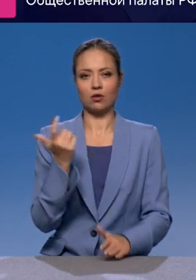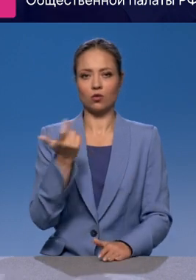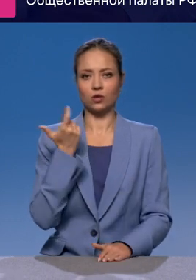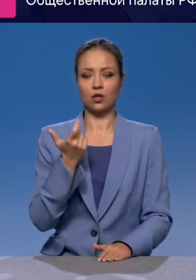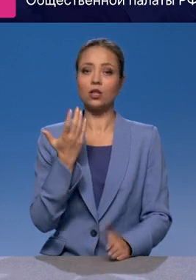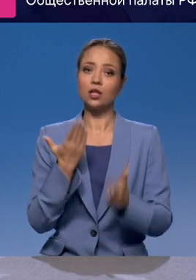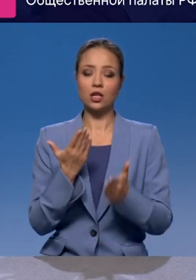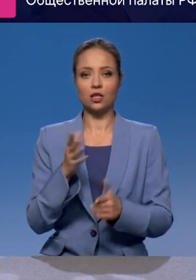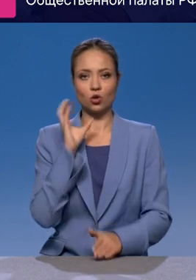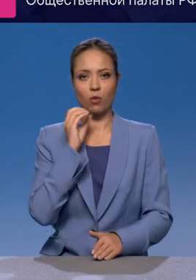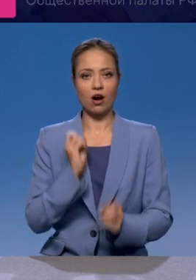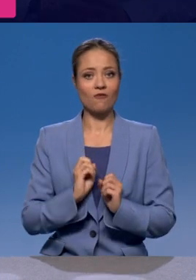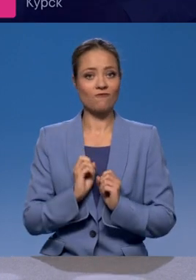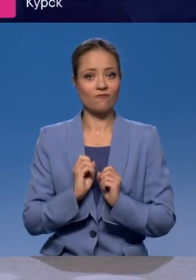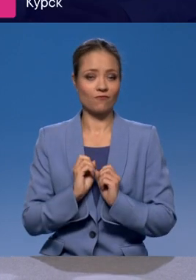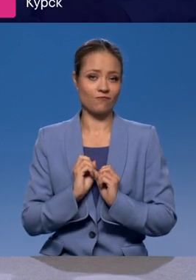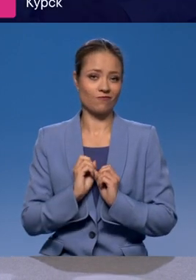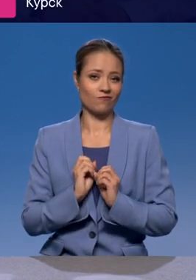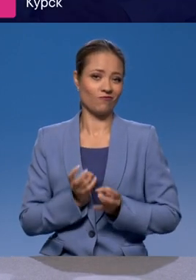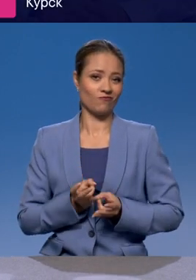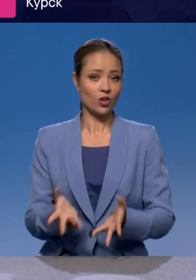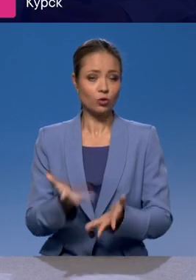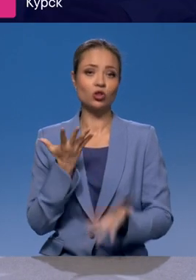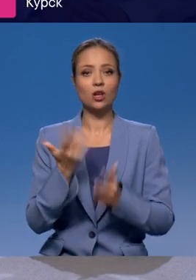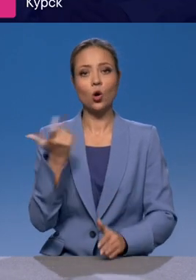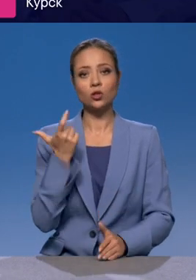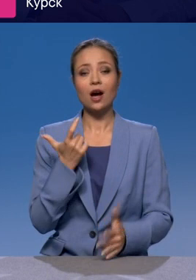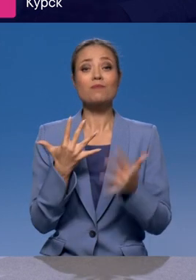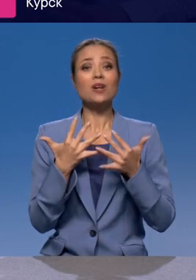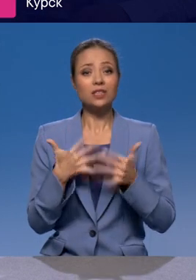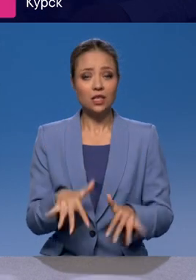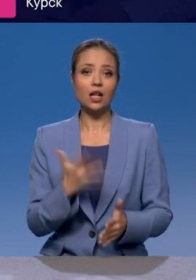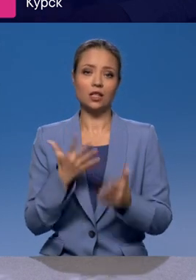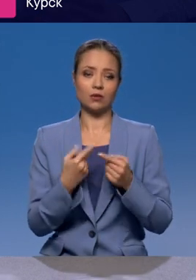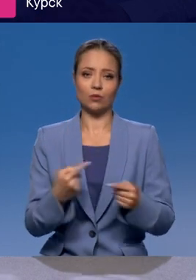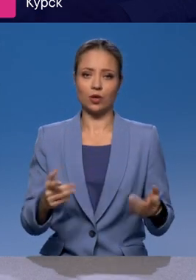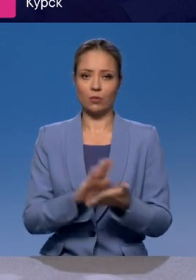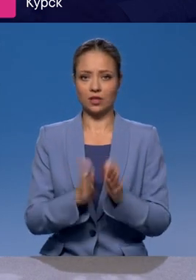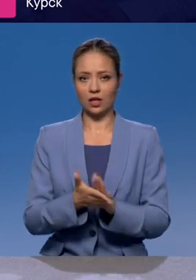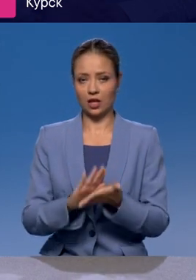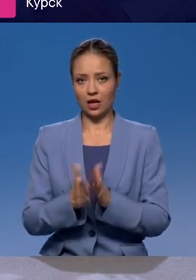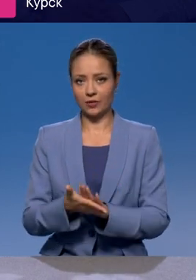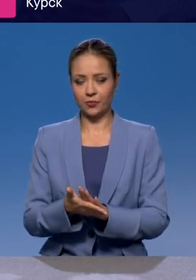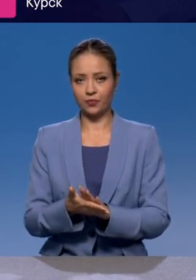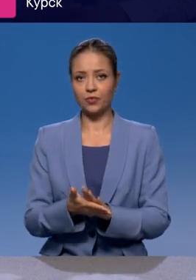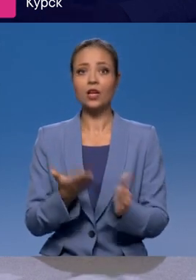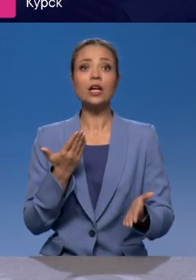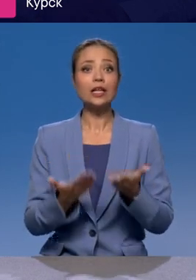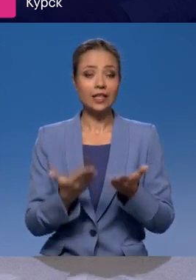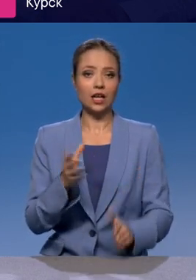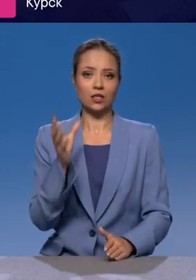она выброшена, либо хозяин ее утерял, либо еще какие-то обстоятельства, либо уже потом потомство собак было